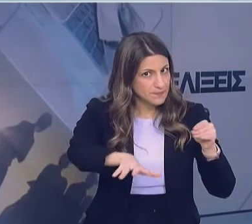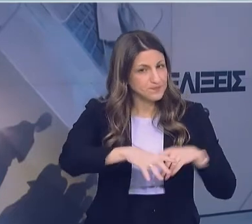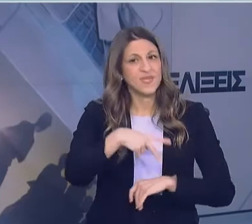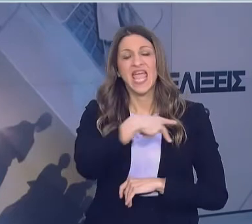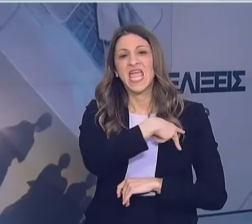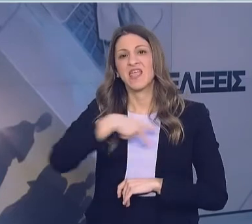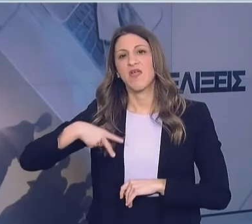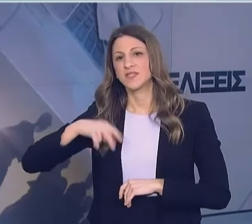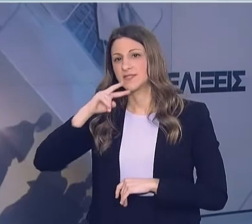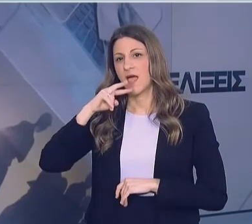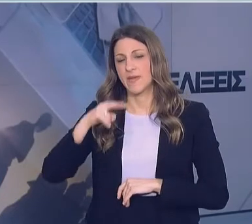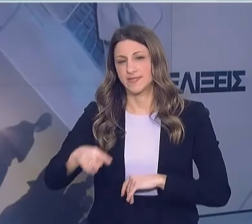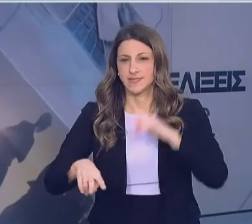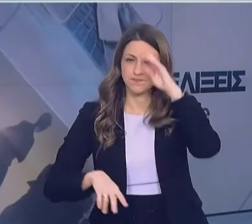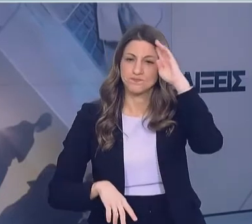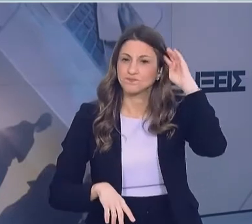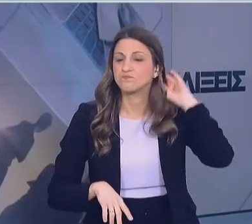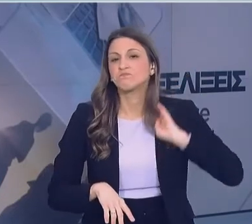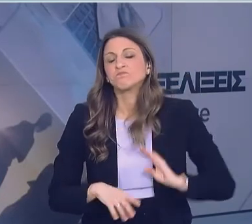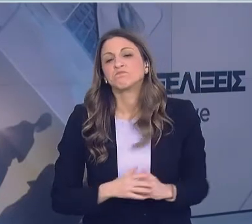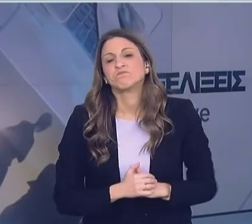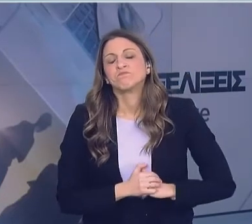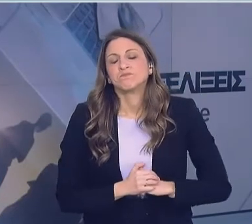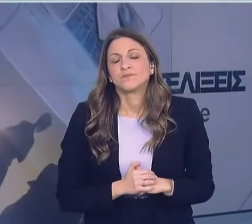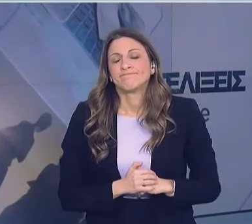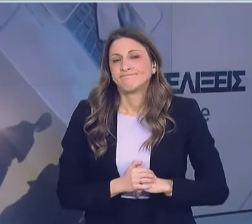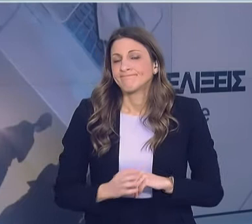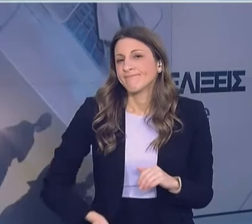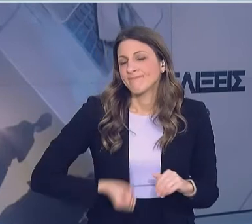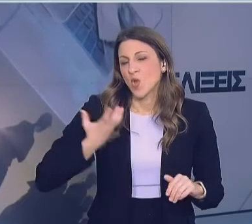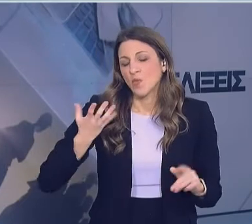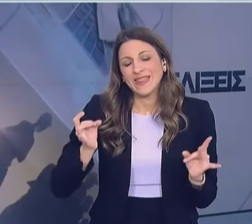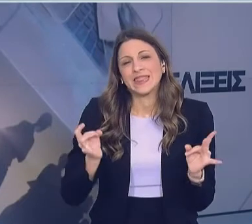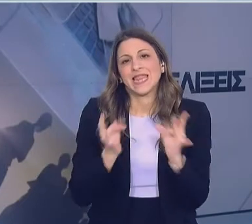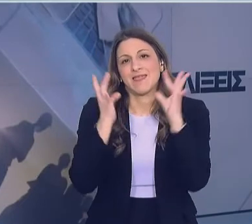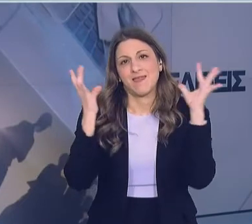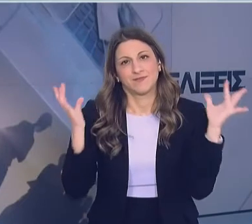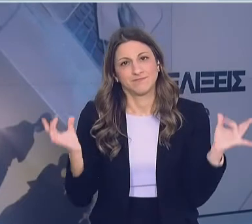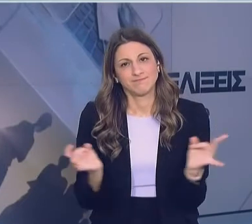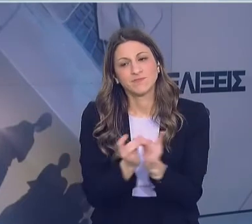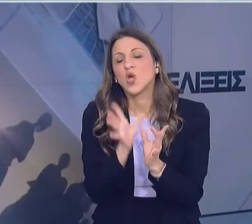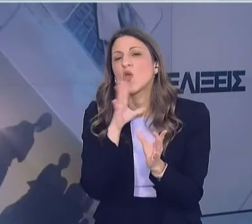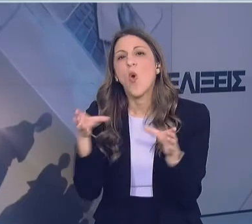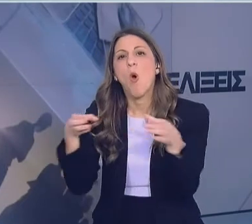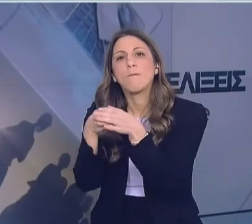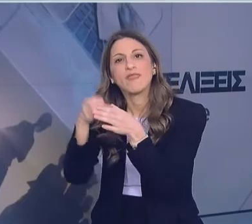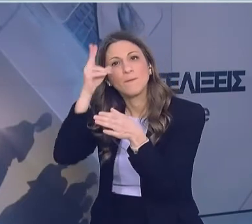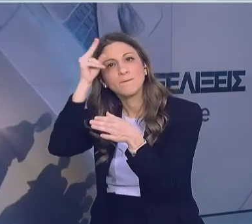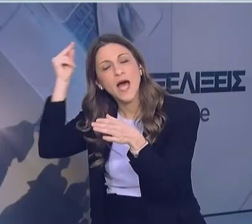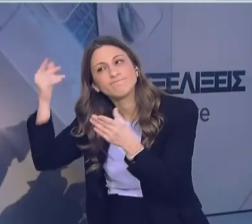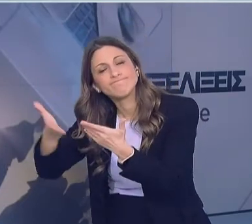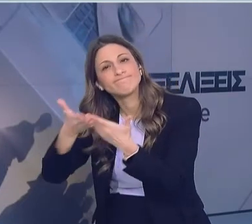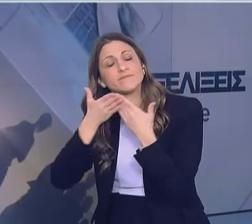Νομίζω είναι πραγματικά είμαστε ευγνώμονες για την βοήθεια από την ομάδα των πανεπιστημιακών, η